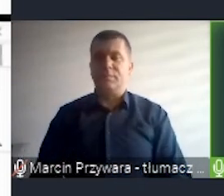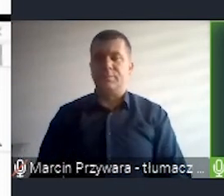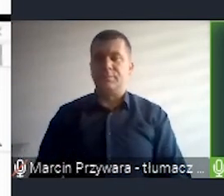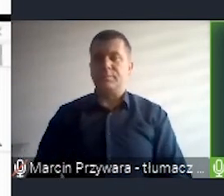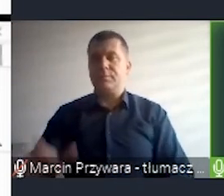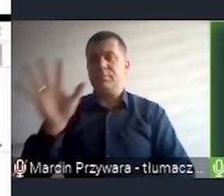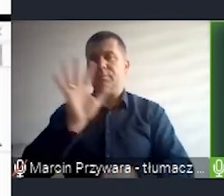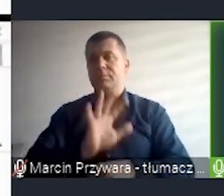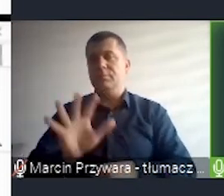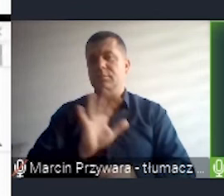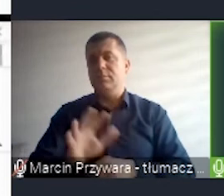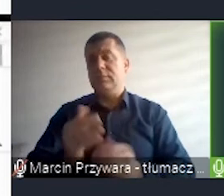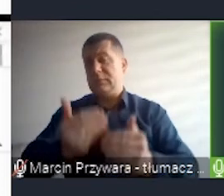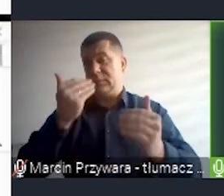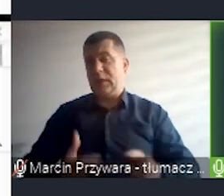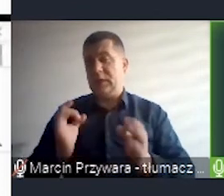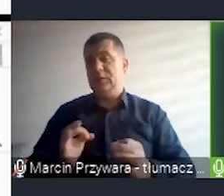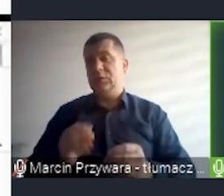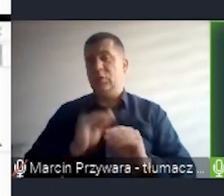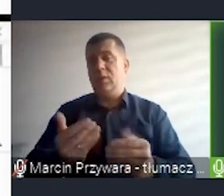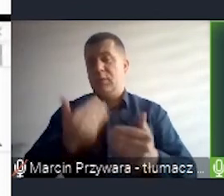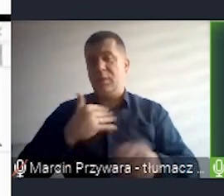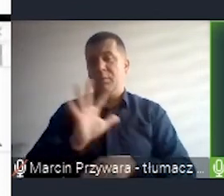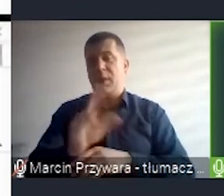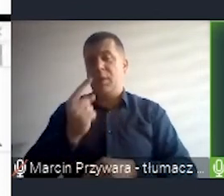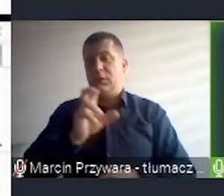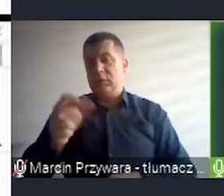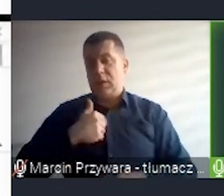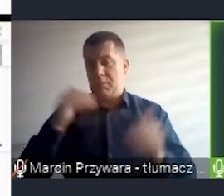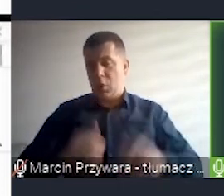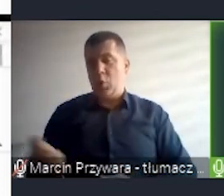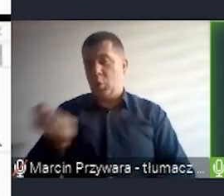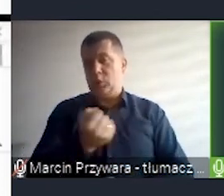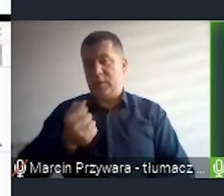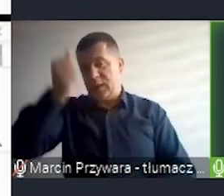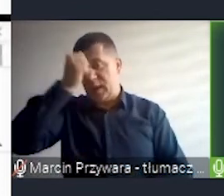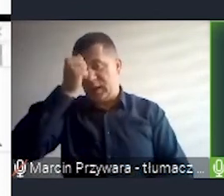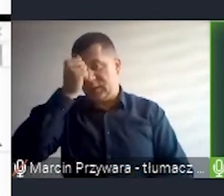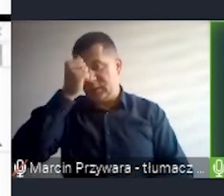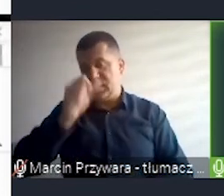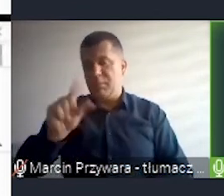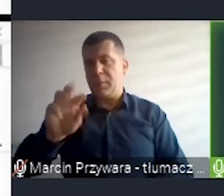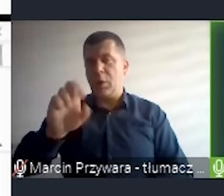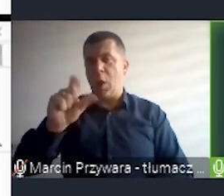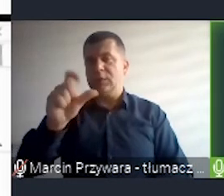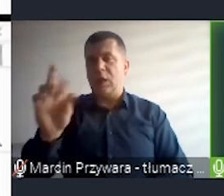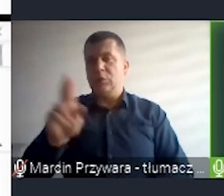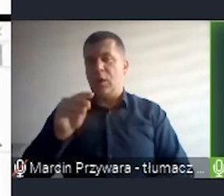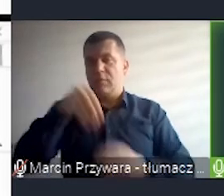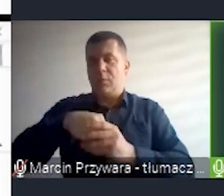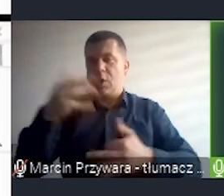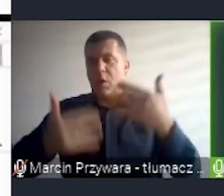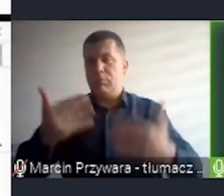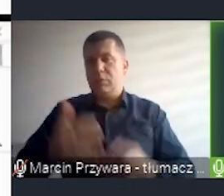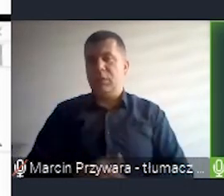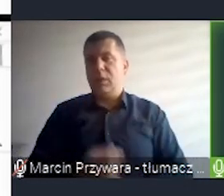15 minut przed dzisiejszym szkoleniem miałem takie pytanie. Czy ja mogę użyć nazwy procesora w komputerze?